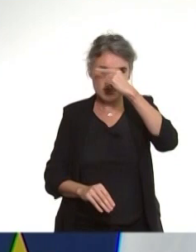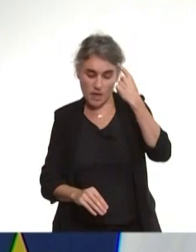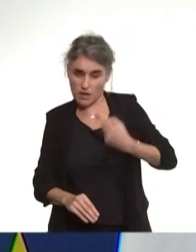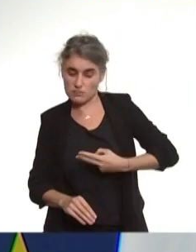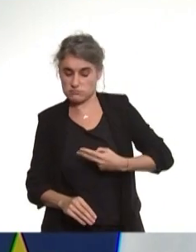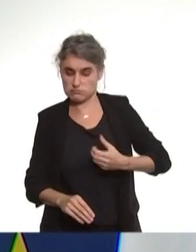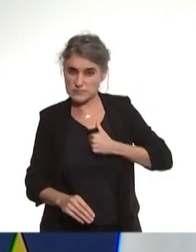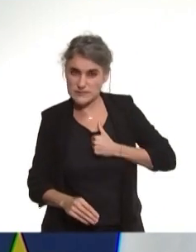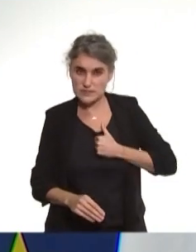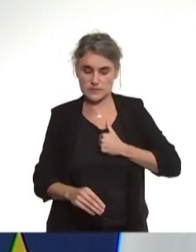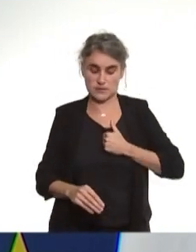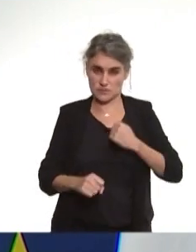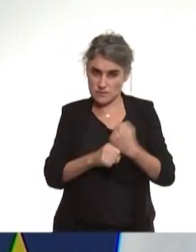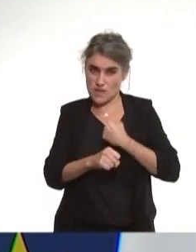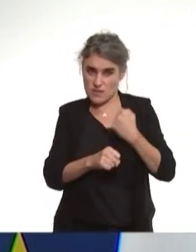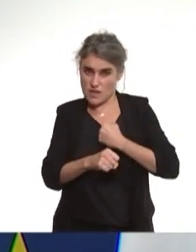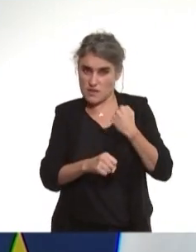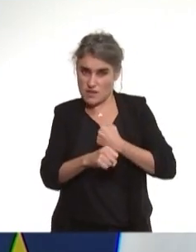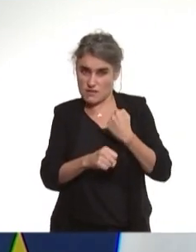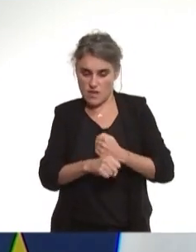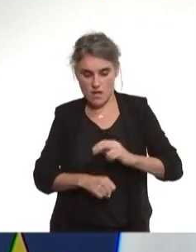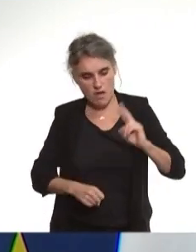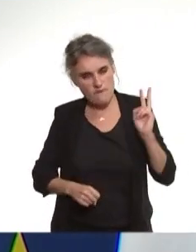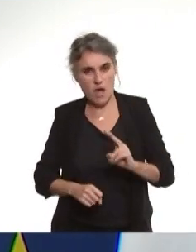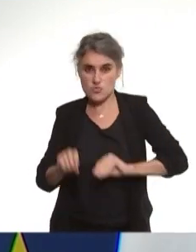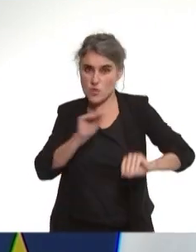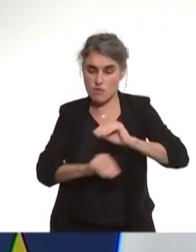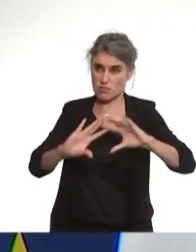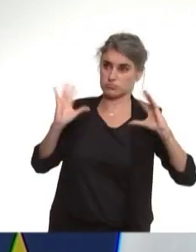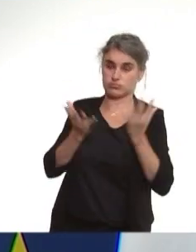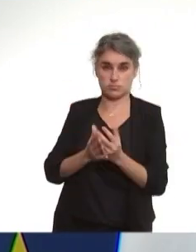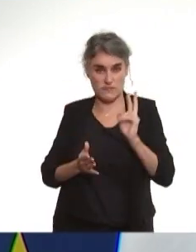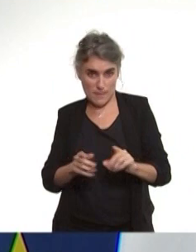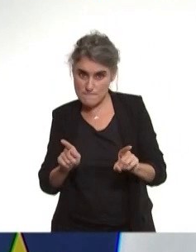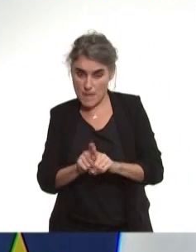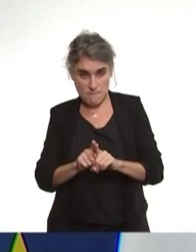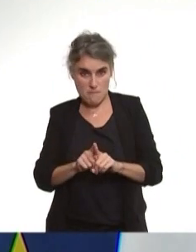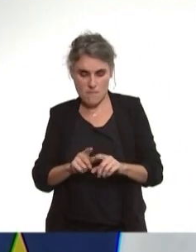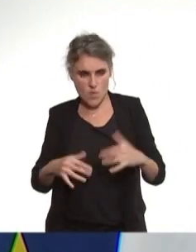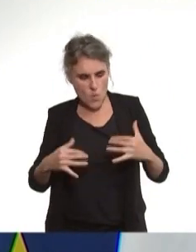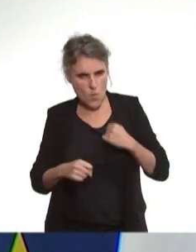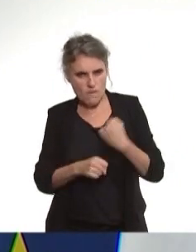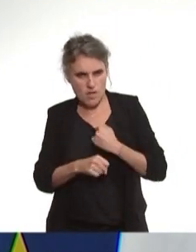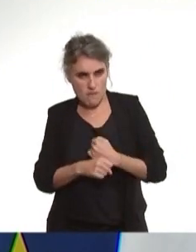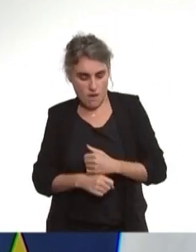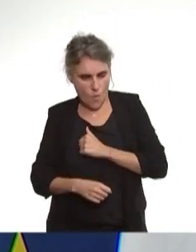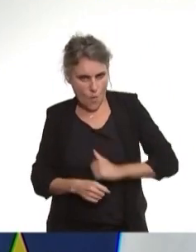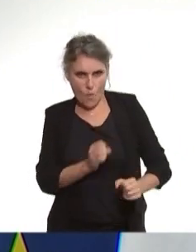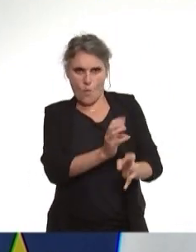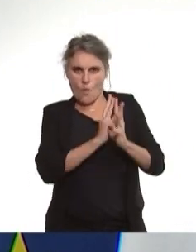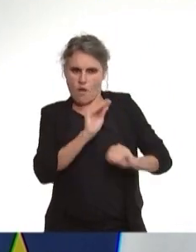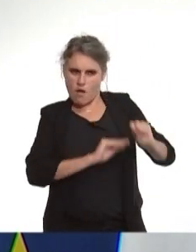mesure que la prise la pression épidémiques augmente les soignants sont soumis également en ville un travail toujours plus fort et intense